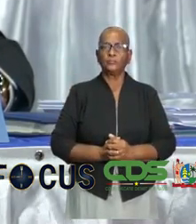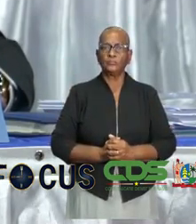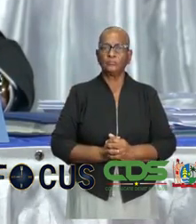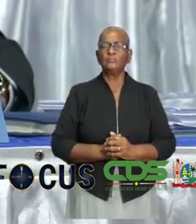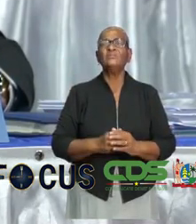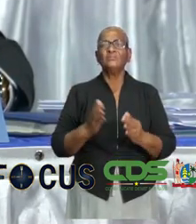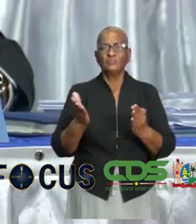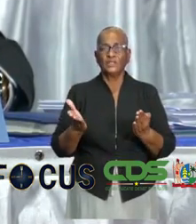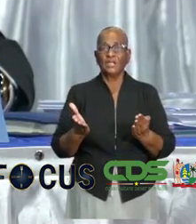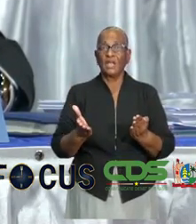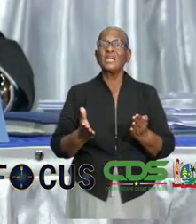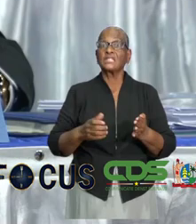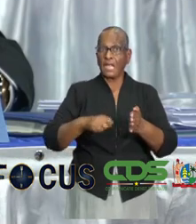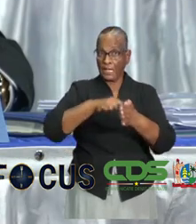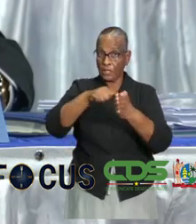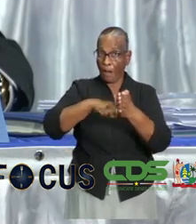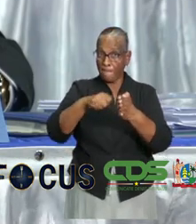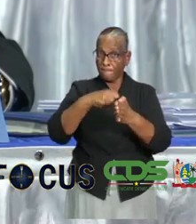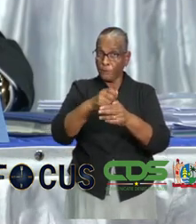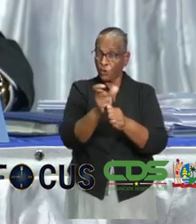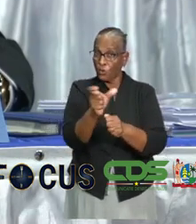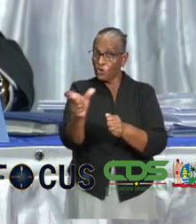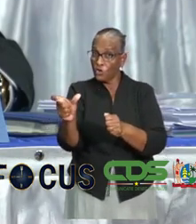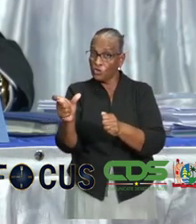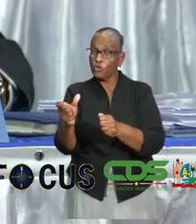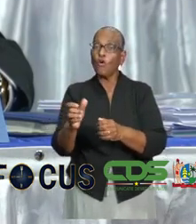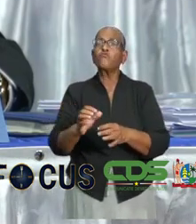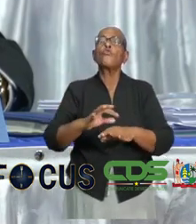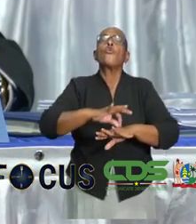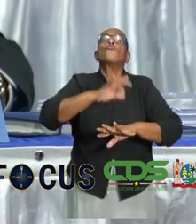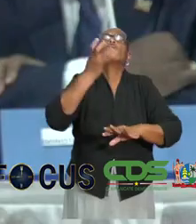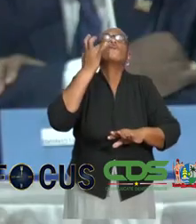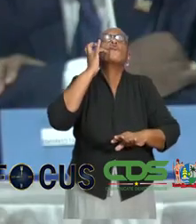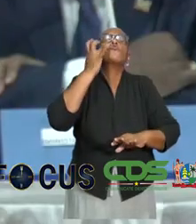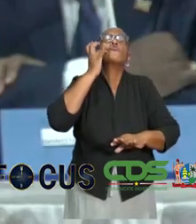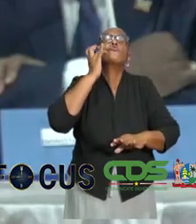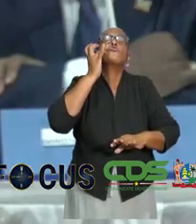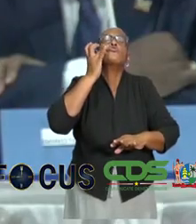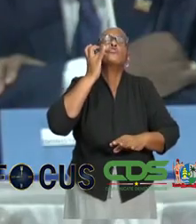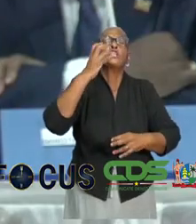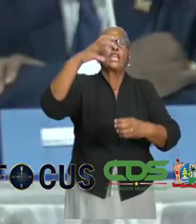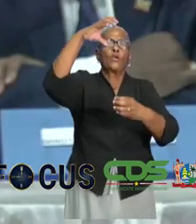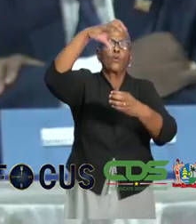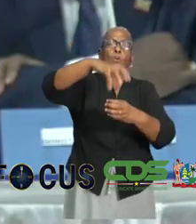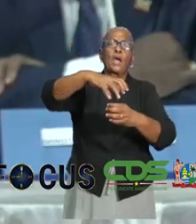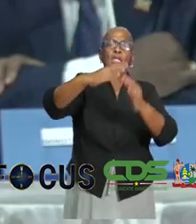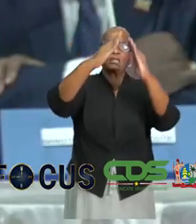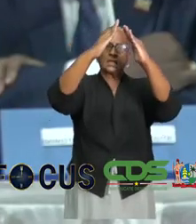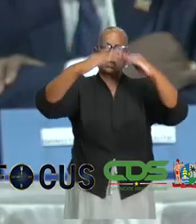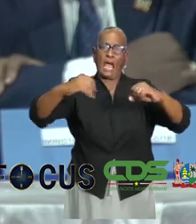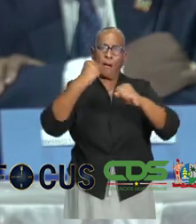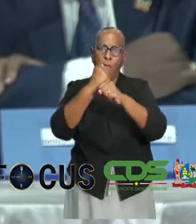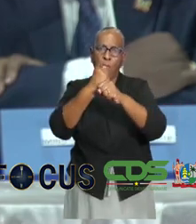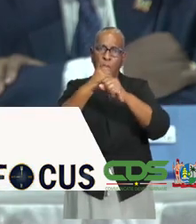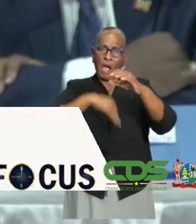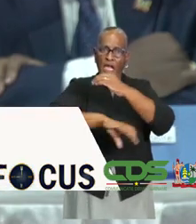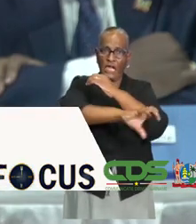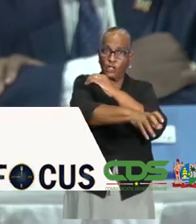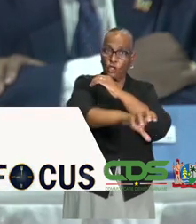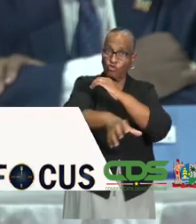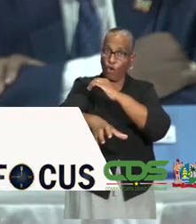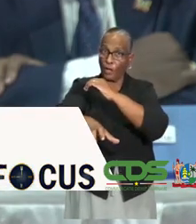Er zijn productiestations voor gezond drinkwater geïnstalleerd in de dorpen